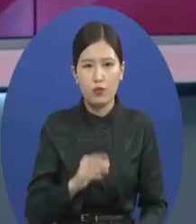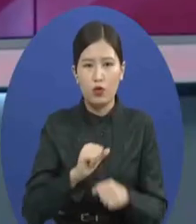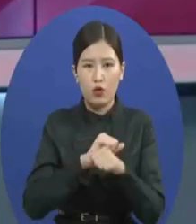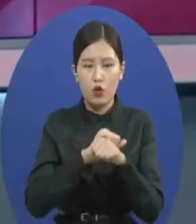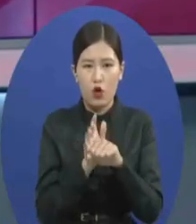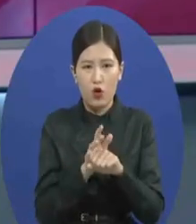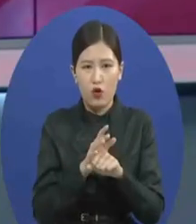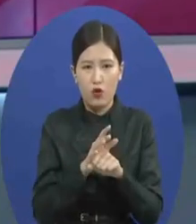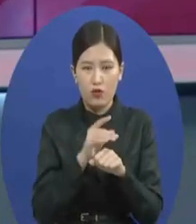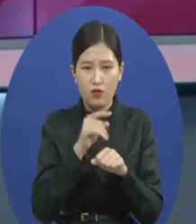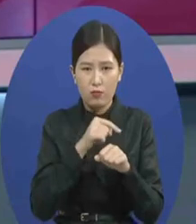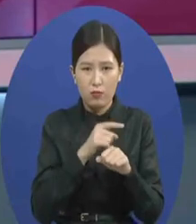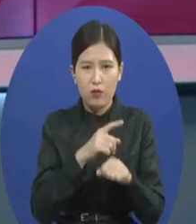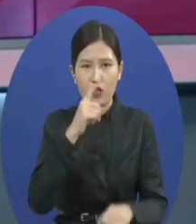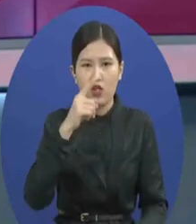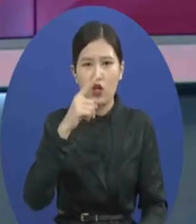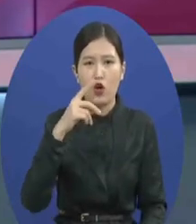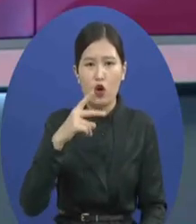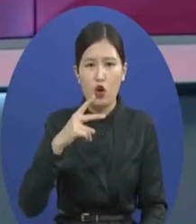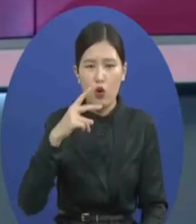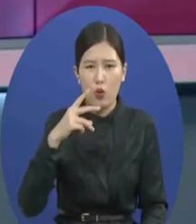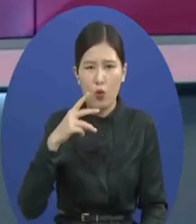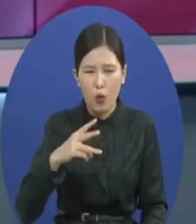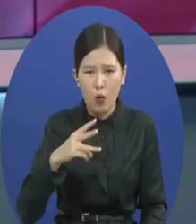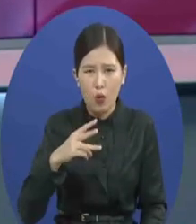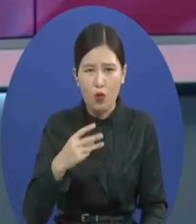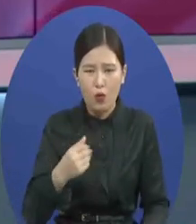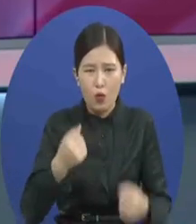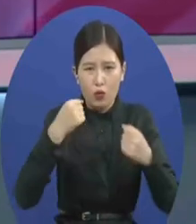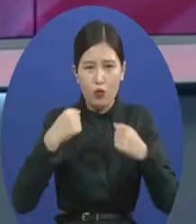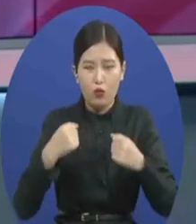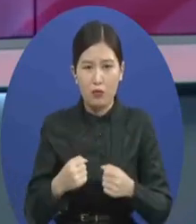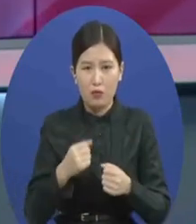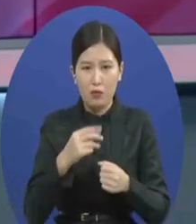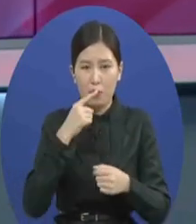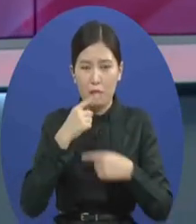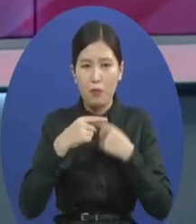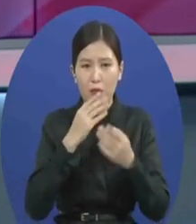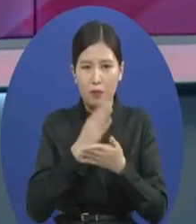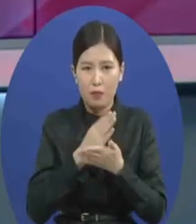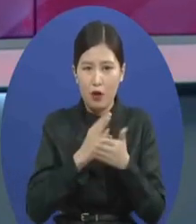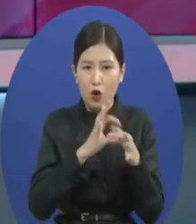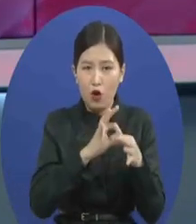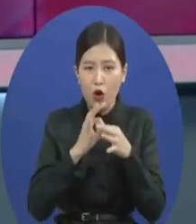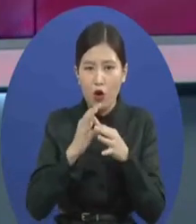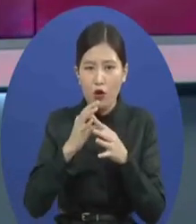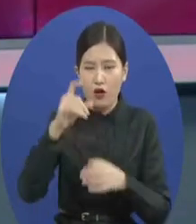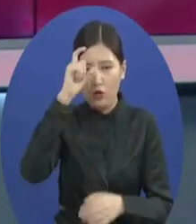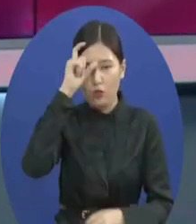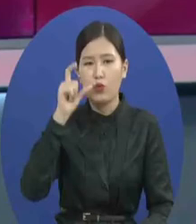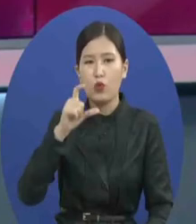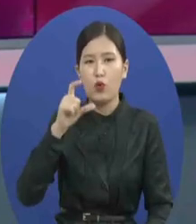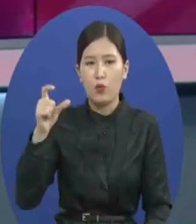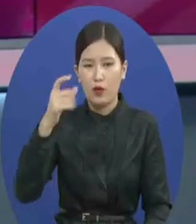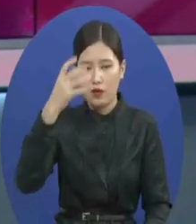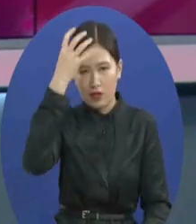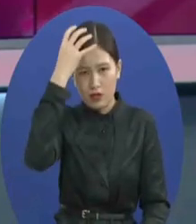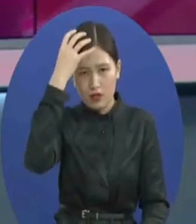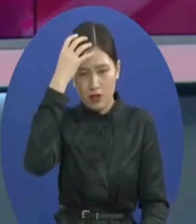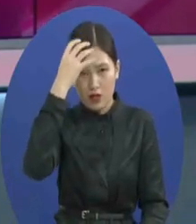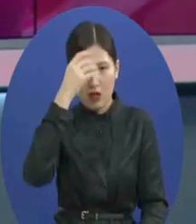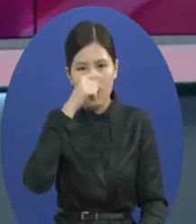COVID-19-ийн 1, 2, 3 дахь давлгаа гэж яриад эхэлсэн л дээ. Яг үнтэй холбогдуулаад зарим эрдэмтэн засгийн газрын иргэдийн шахалт эдийн засаг